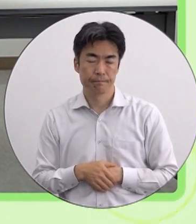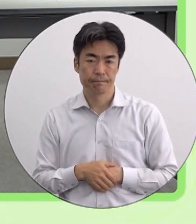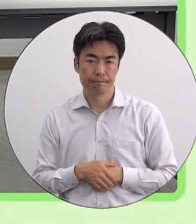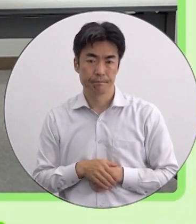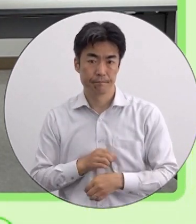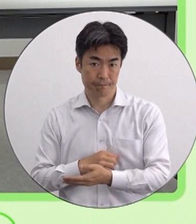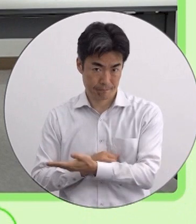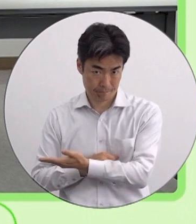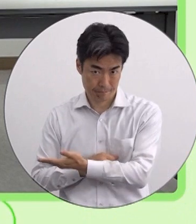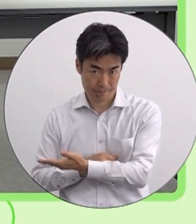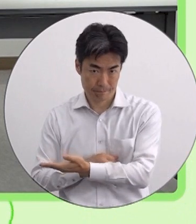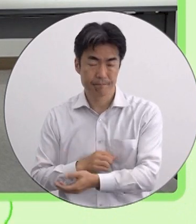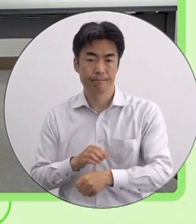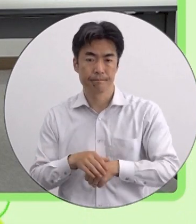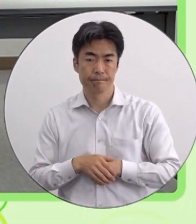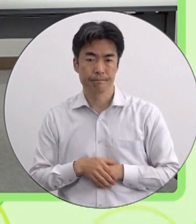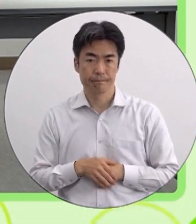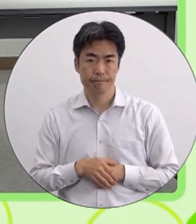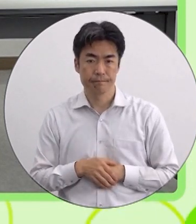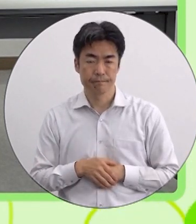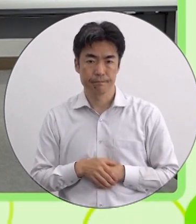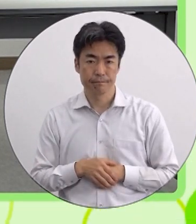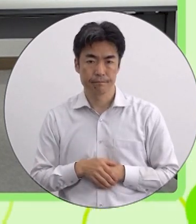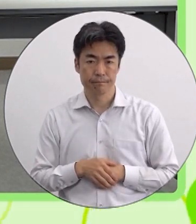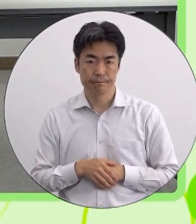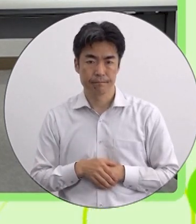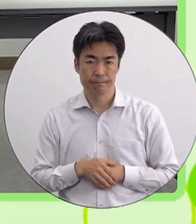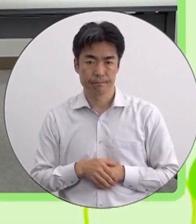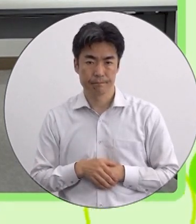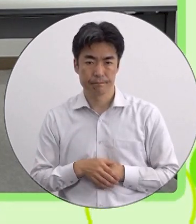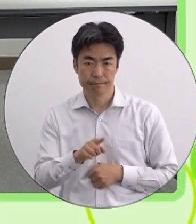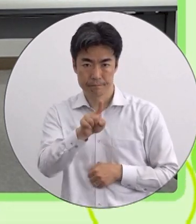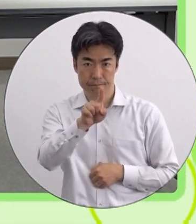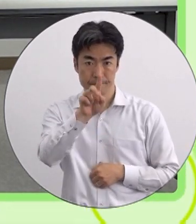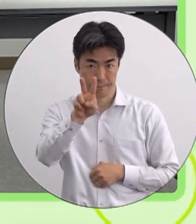また右後ろに胸を開きます。